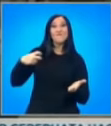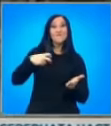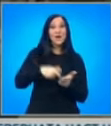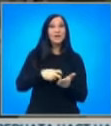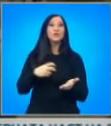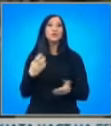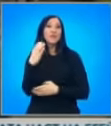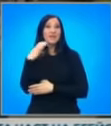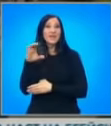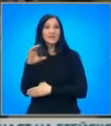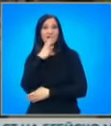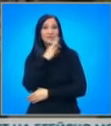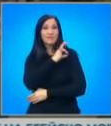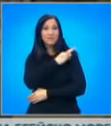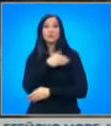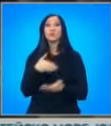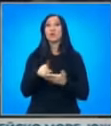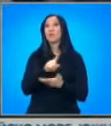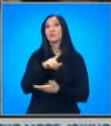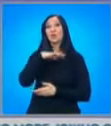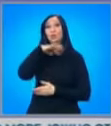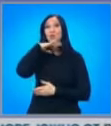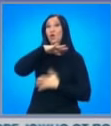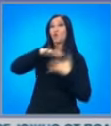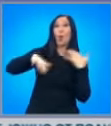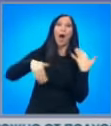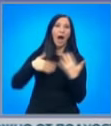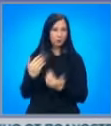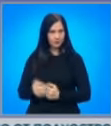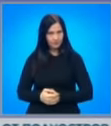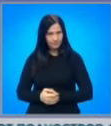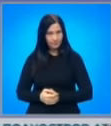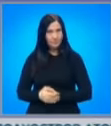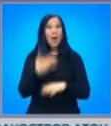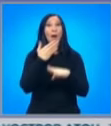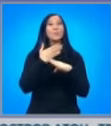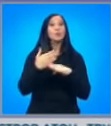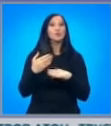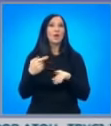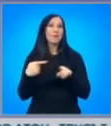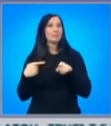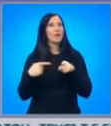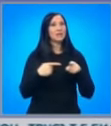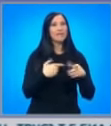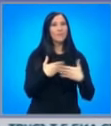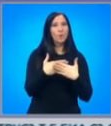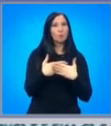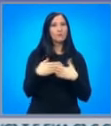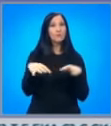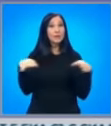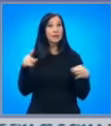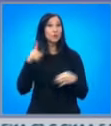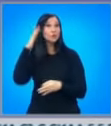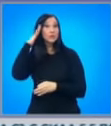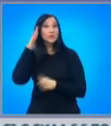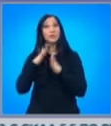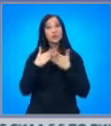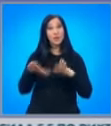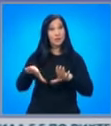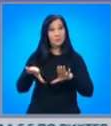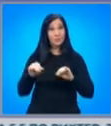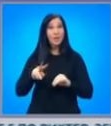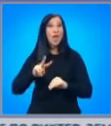сертификата за вакцинация, за да не се стига до хаос. Продължаваме да следваме отблизо мерките, които държавите членки